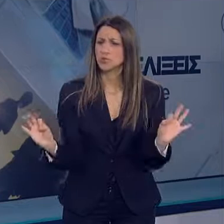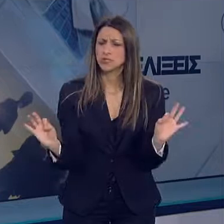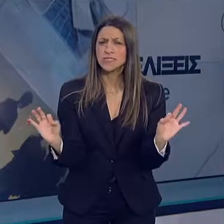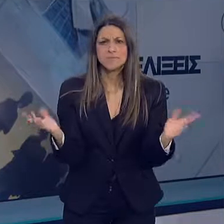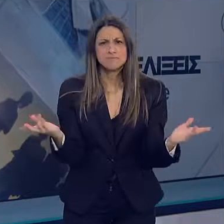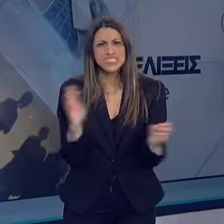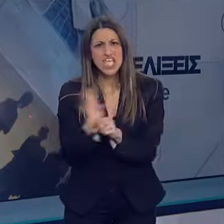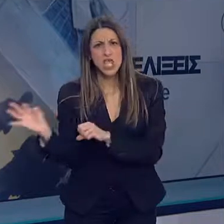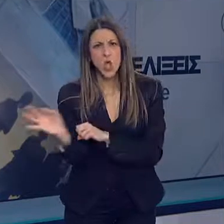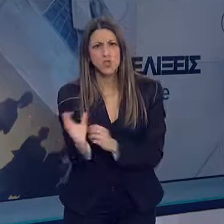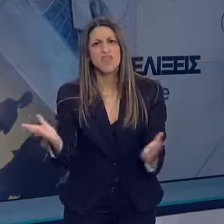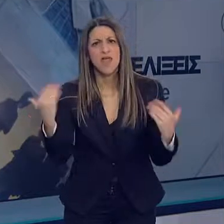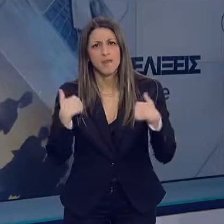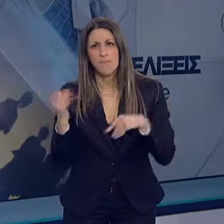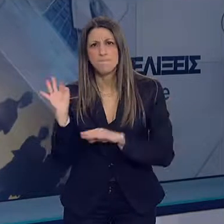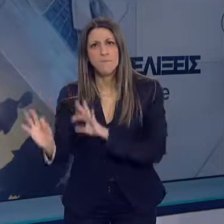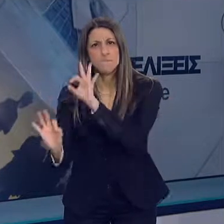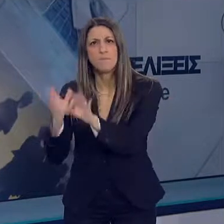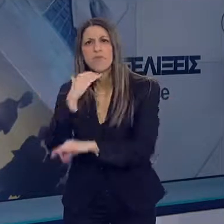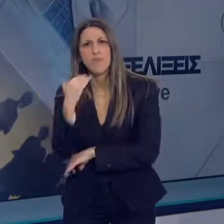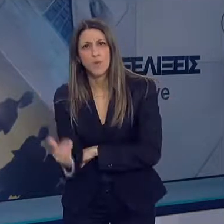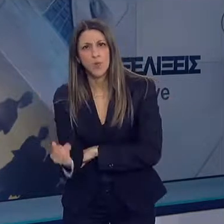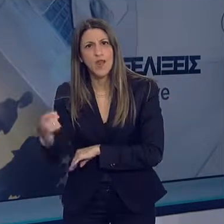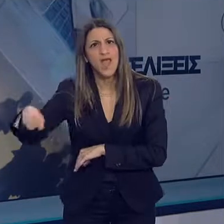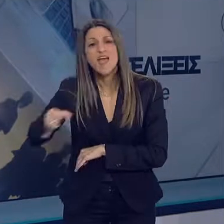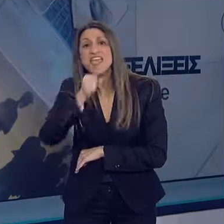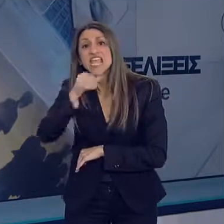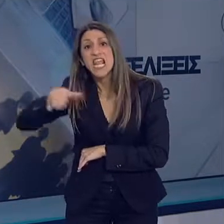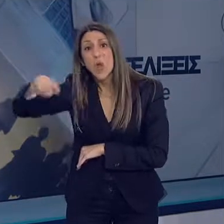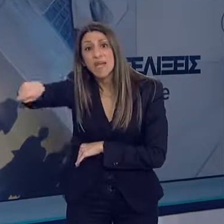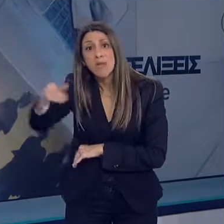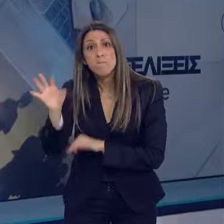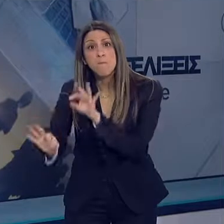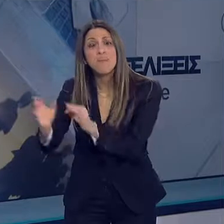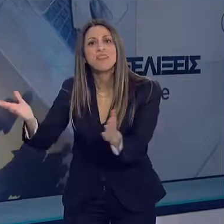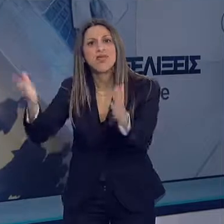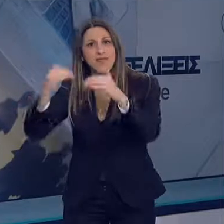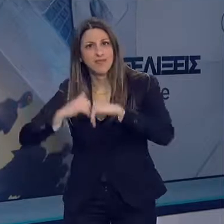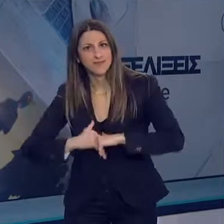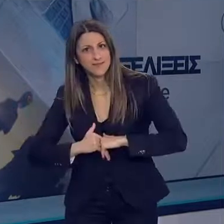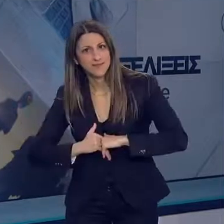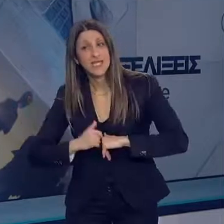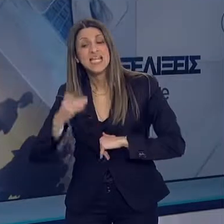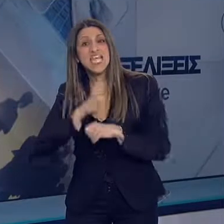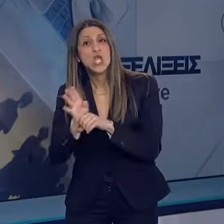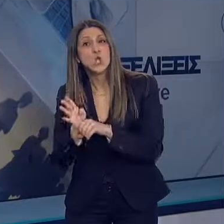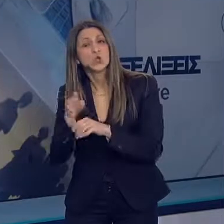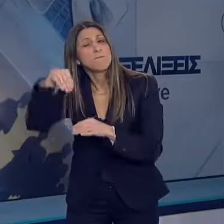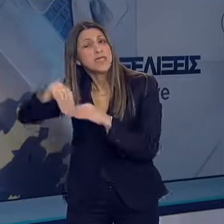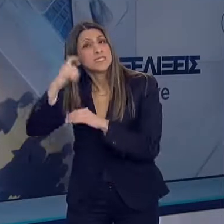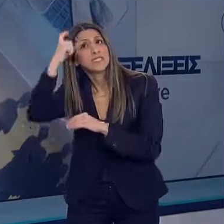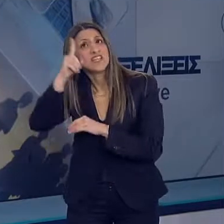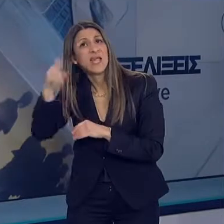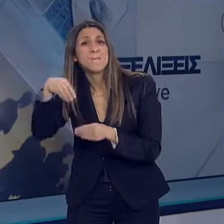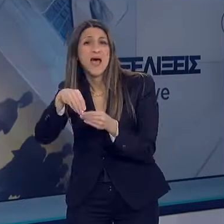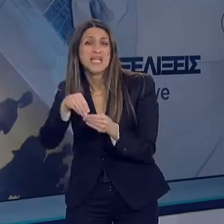ιός δεν υπάρχει περίπτωση να φτάσει σε αυτούς και σε εκείνους με τους οποίους θα έρθουν σε επαφή ή θα υπολογίσει ότι είναι Πάσχα. Δεν θέλουν να αλλάξουν για